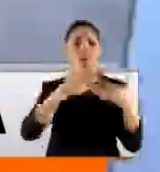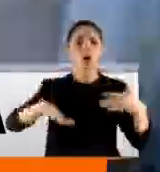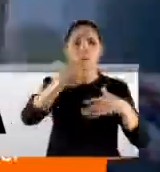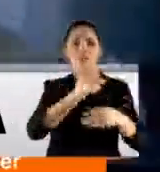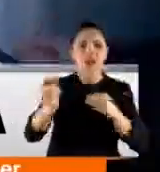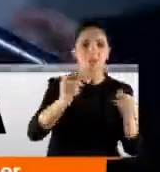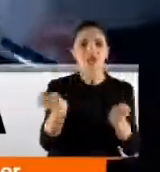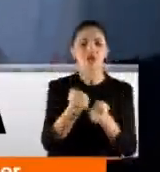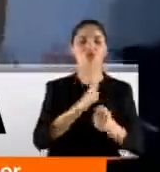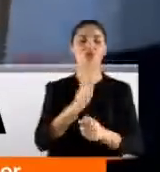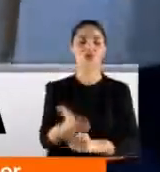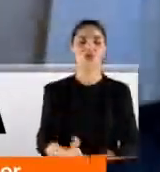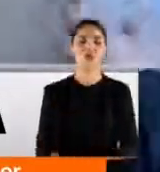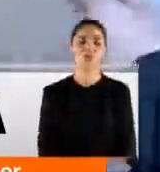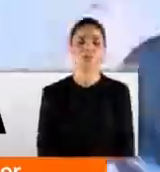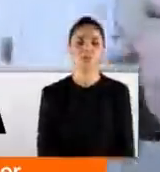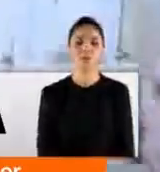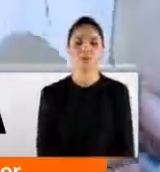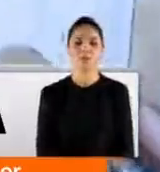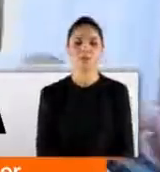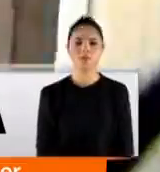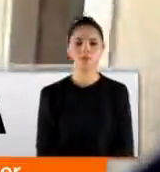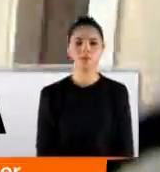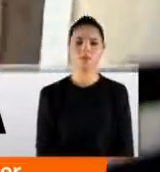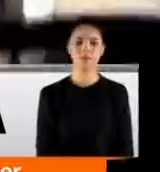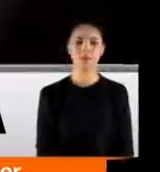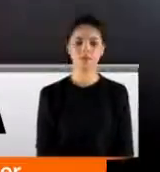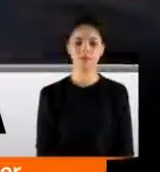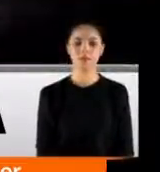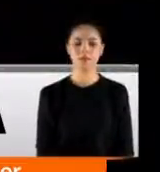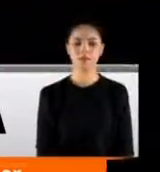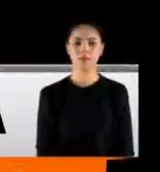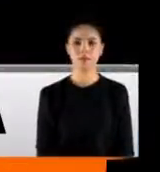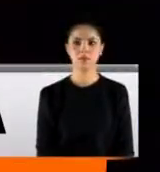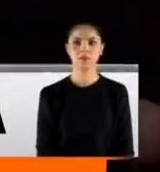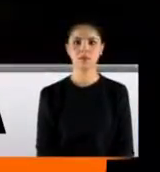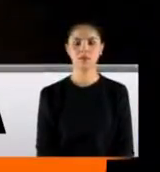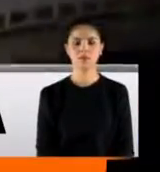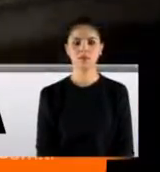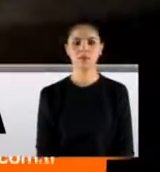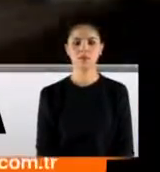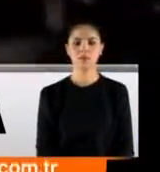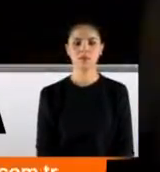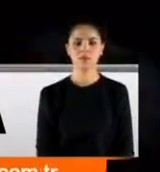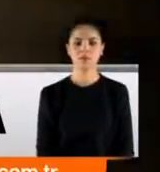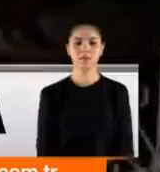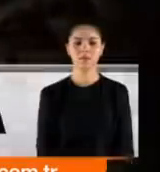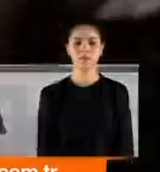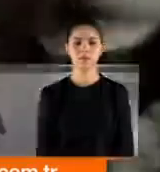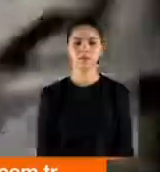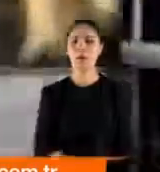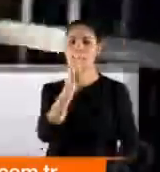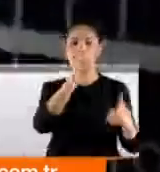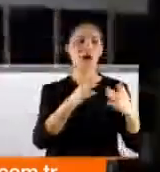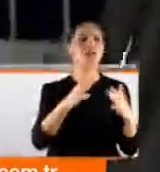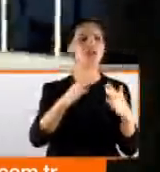şaşırdı. Hanımefendi, içeride neler oluyor? Kapıyı... Çok karışık şeyler oluyor. Bir şeyler söyleyecek misiniz beyefendi? Kaçıyorsunuz ama... Kimi